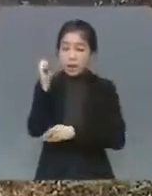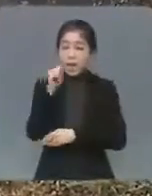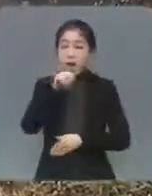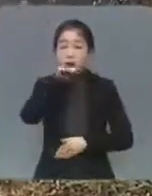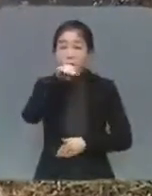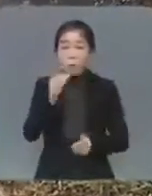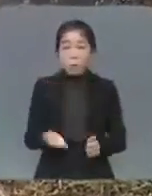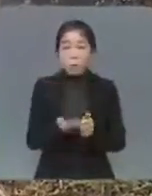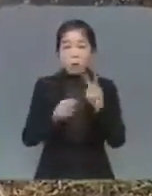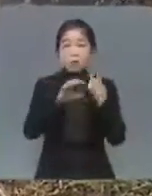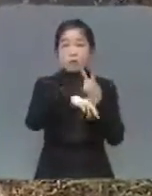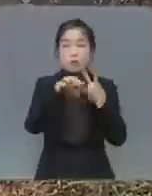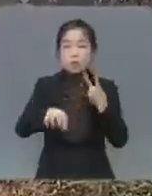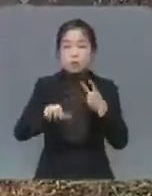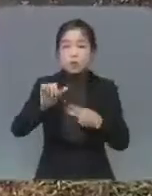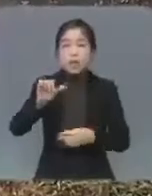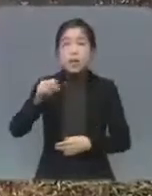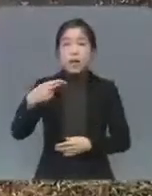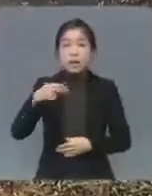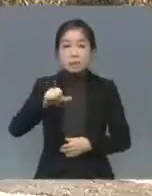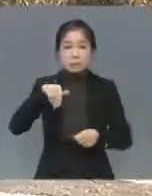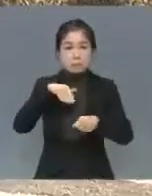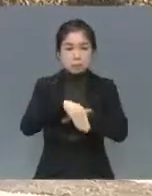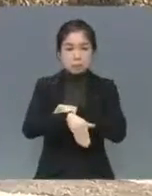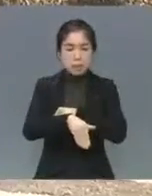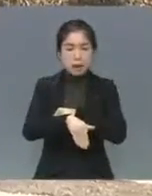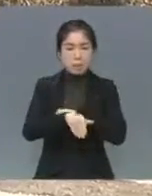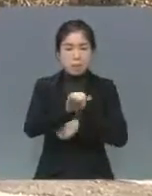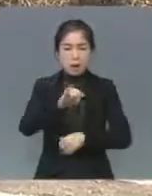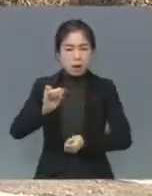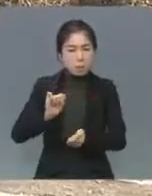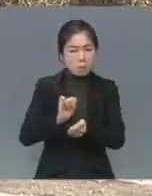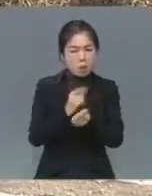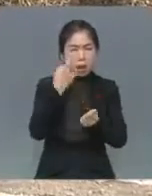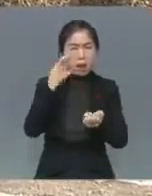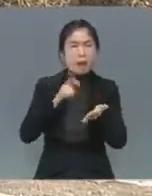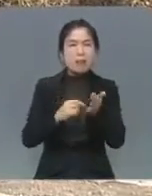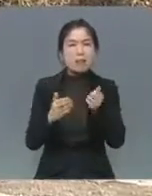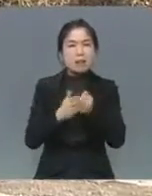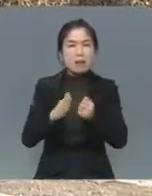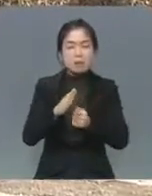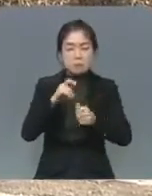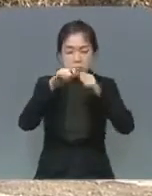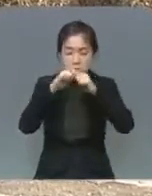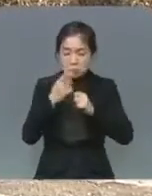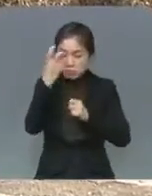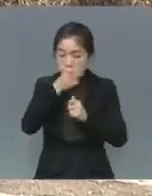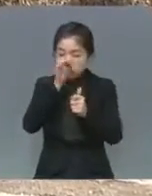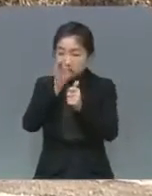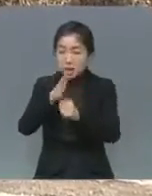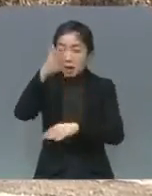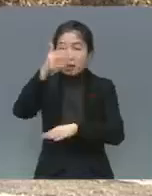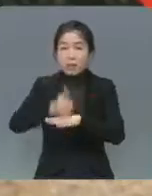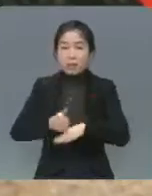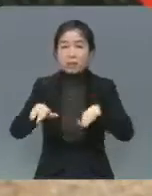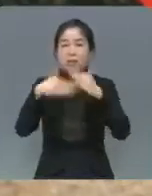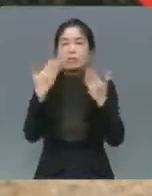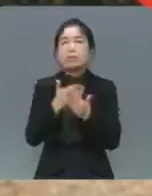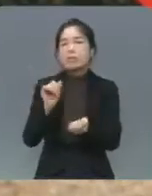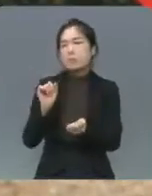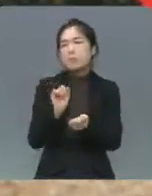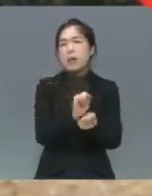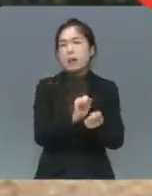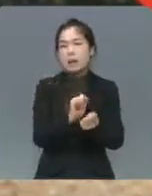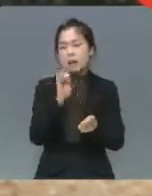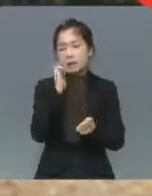두 곳에서 H5형 AI 항원이 검출됨에 따라 검역본부에 정밀 검사를 의뢰한 결과 모두 확진 판정을